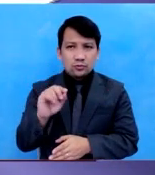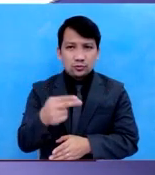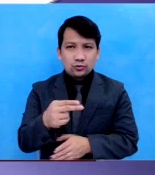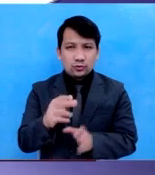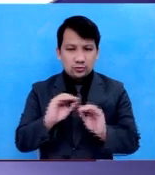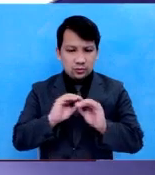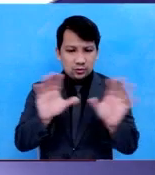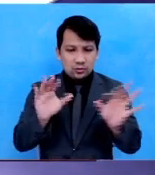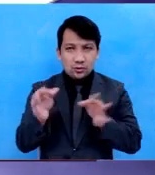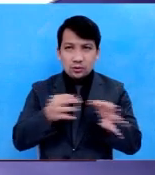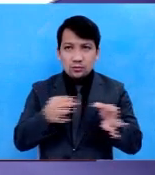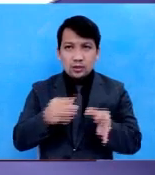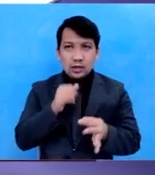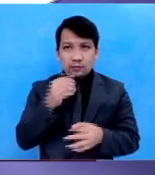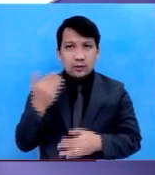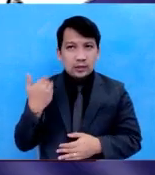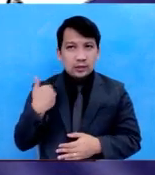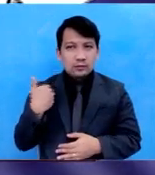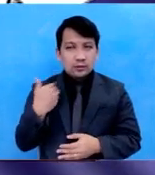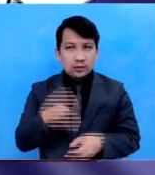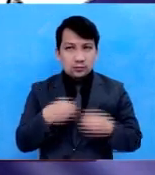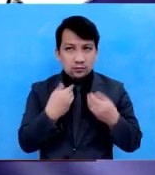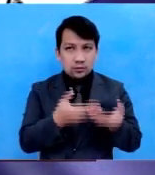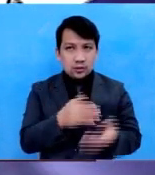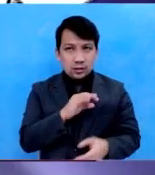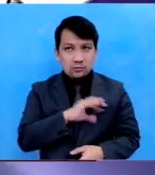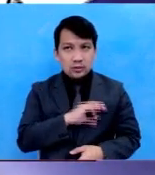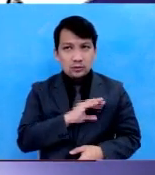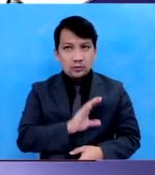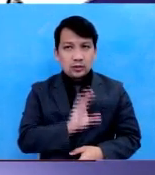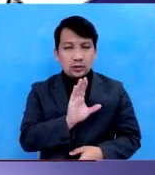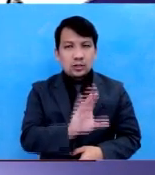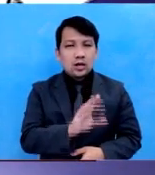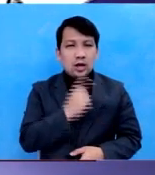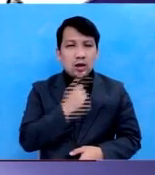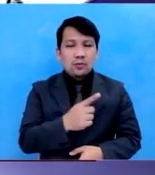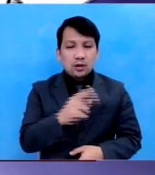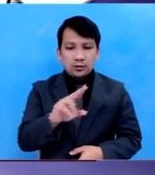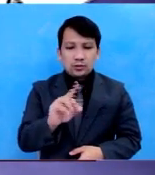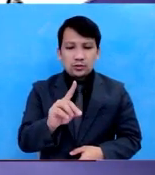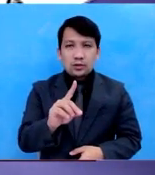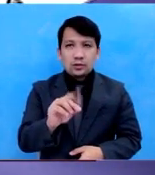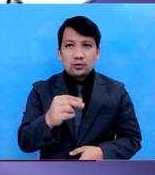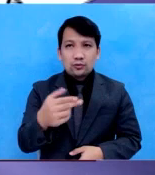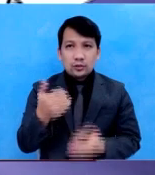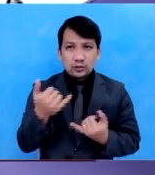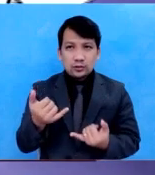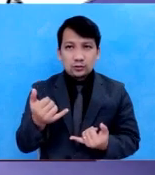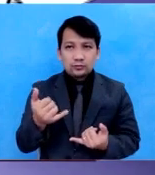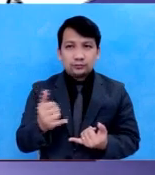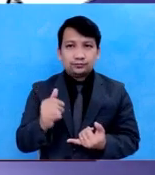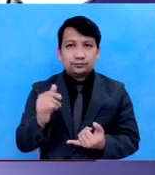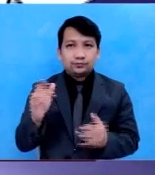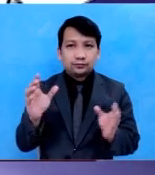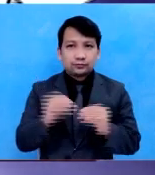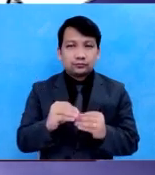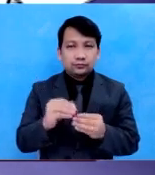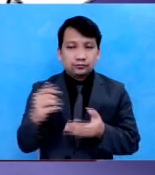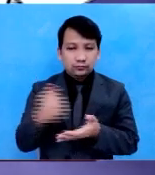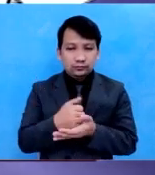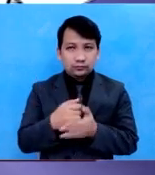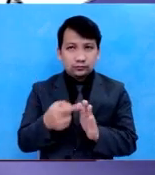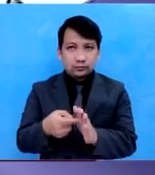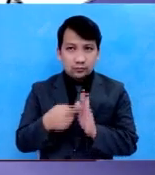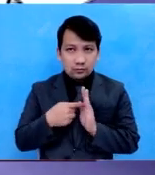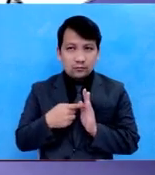ang isyu sa hindi pa nabibigay na benepisyo. Nangako raw ang DOH na isusumiti hanggang ngayong araw ang mga hinihingi nilang datos at requirements